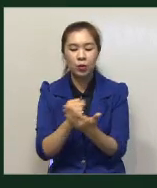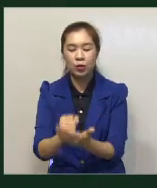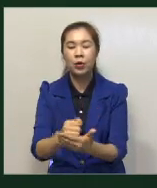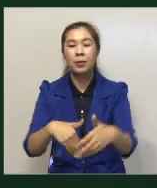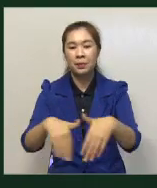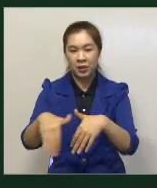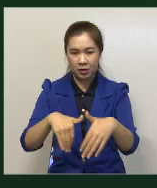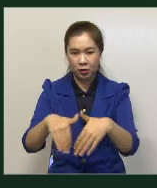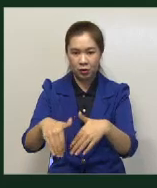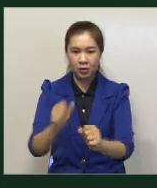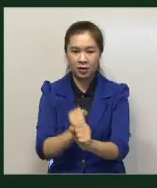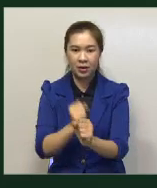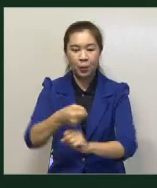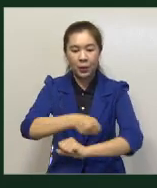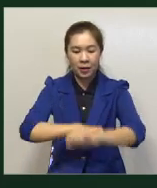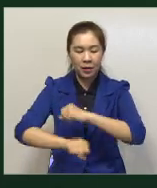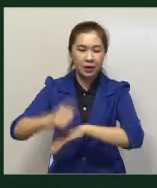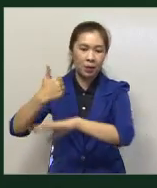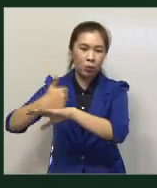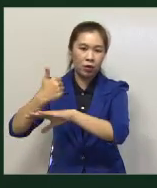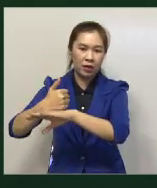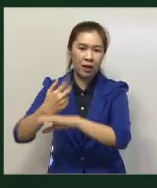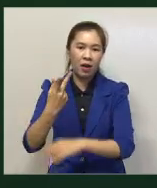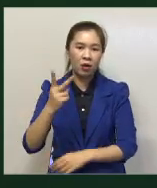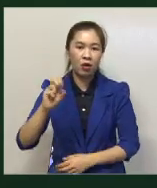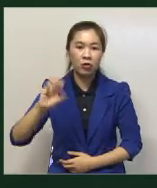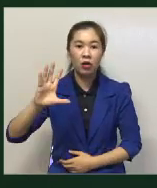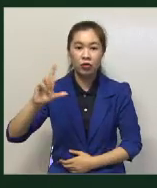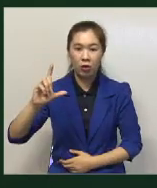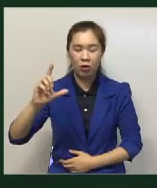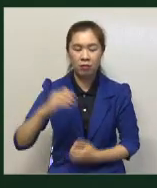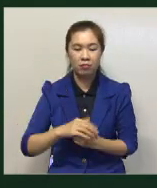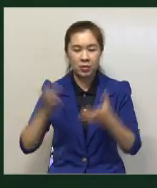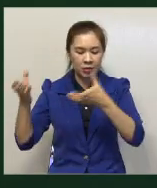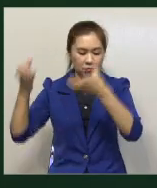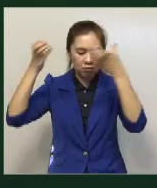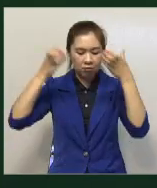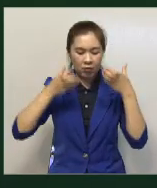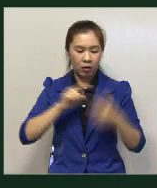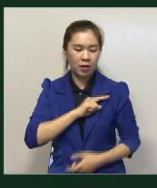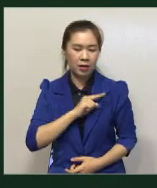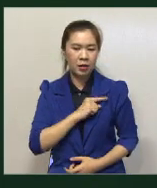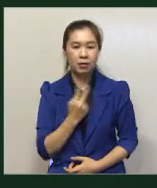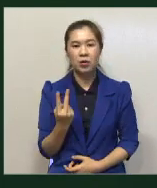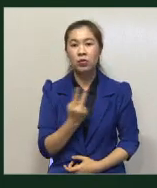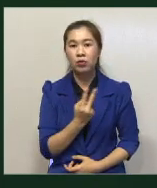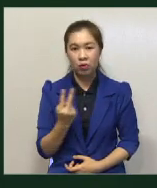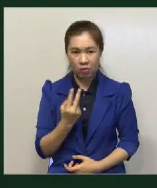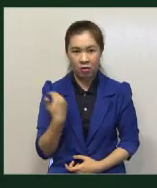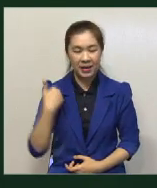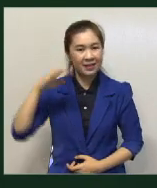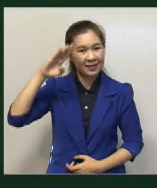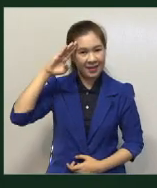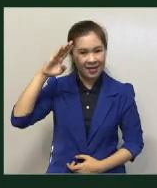ครับเราไปปฏิบัติตามหัวหน้าคสช.เราสวมหมวกอยู่2ใบด้วยกันนะครับในฐานะกองทัพบกนะครับและในฐานะที่